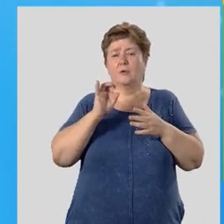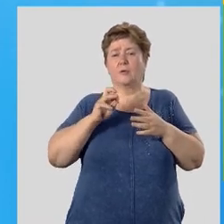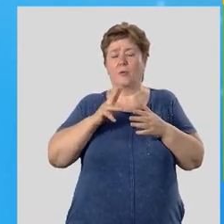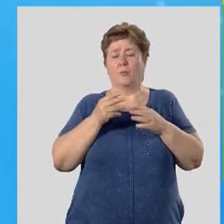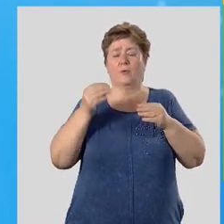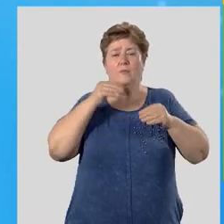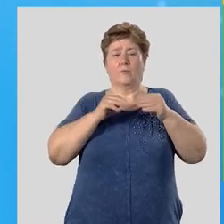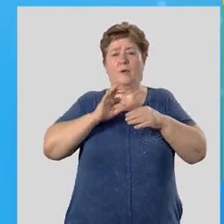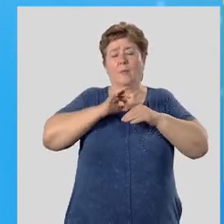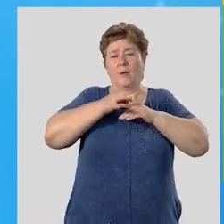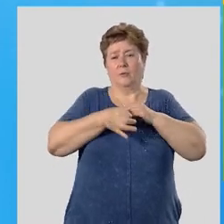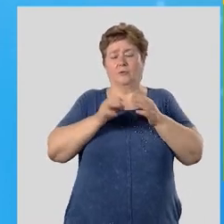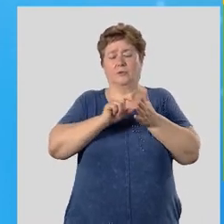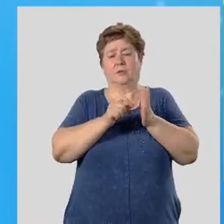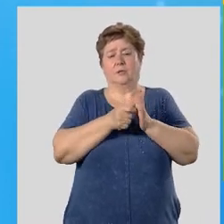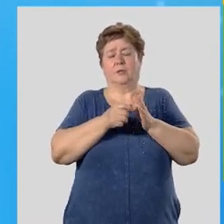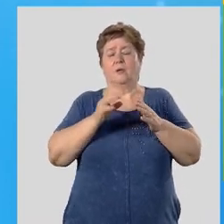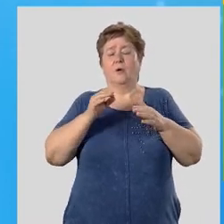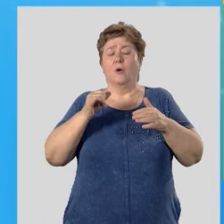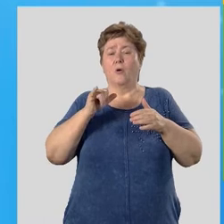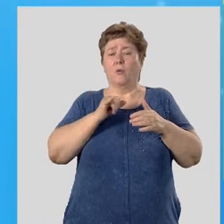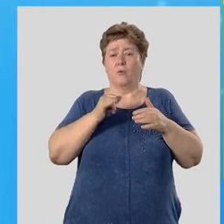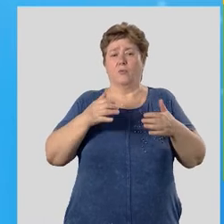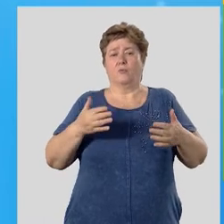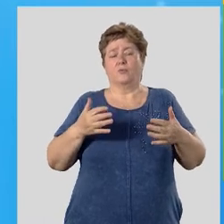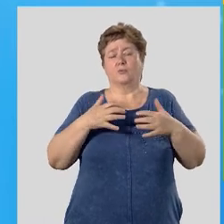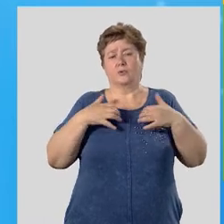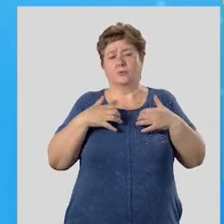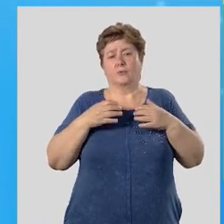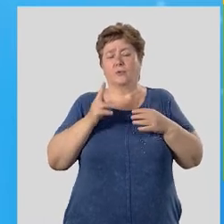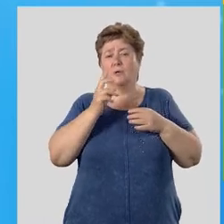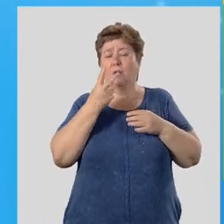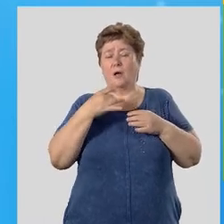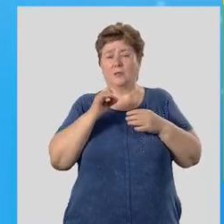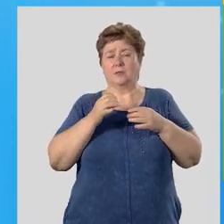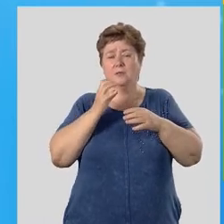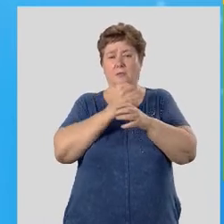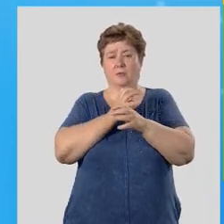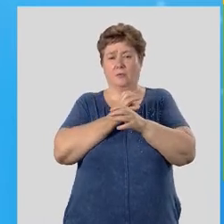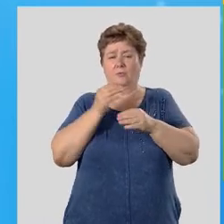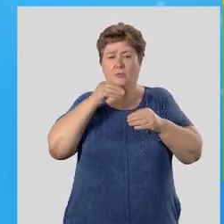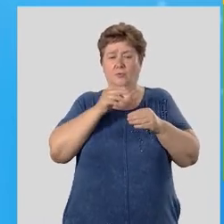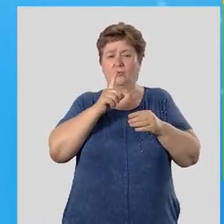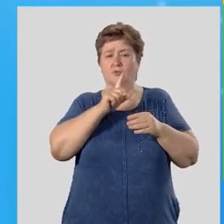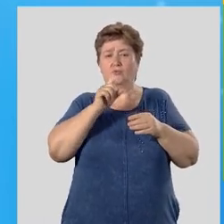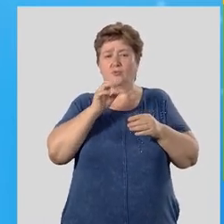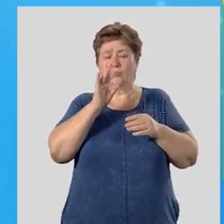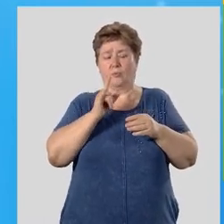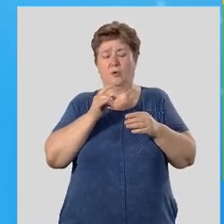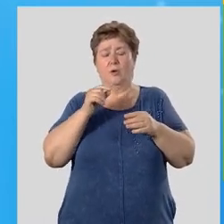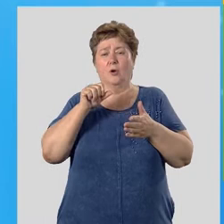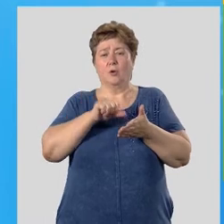состав оболочек клеток. У животных кальций входит в состав костей и зубов,